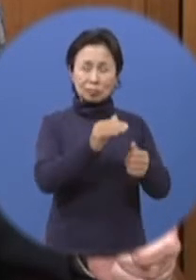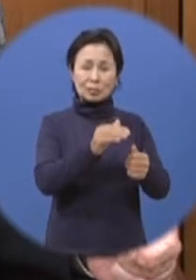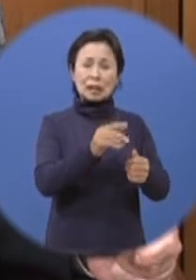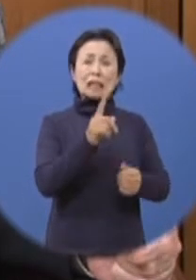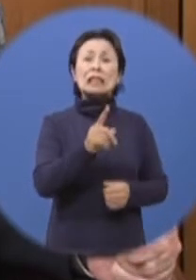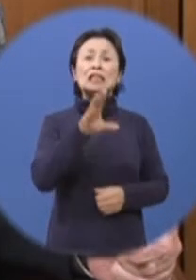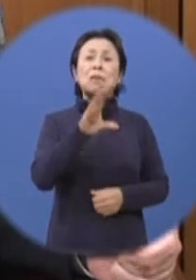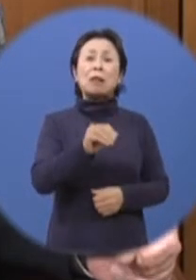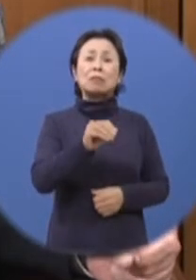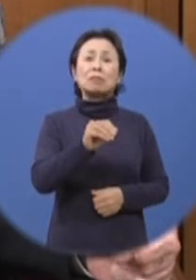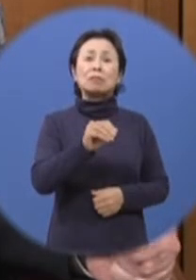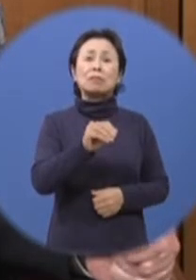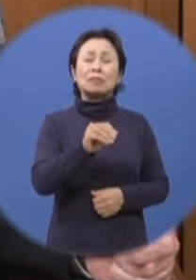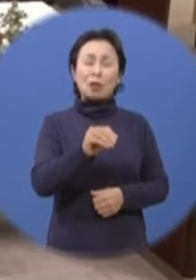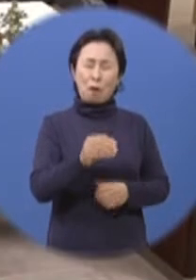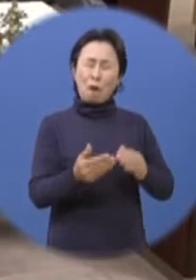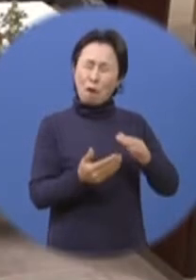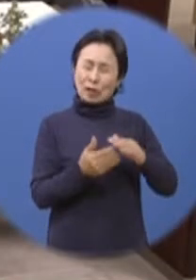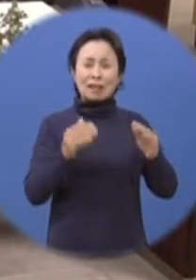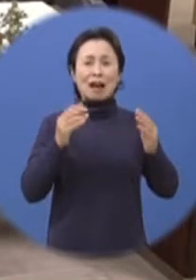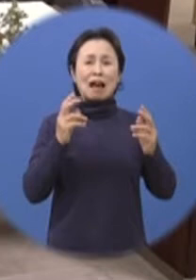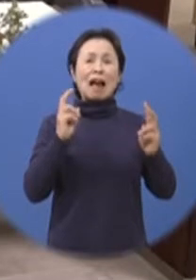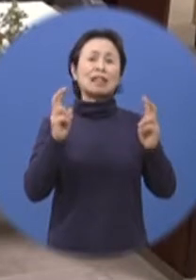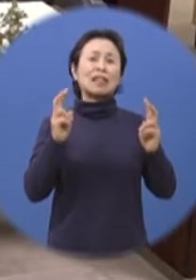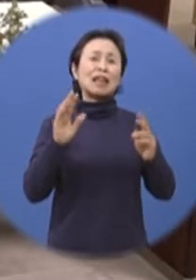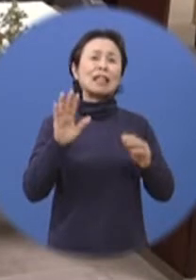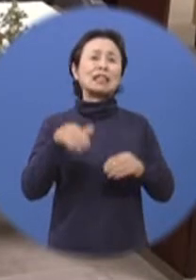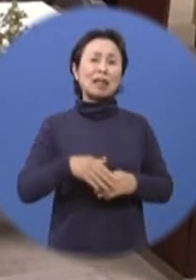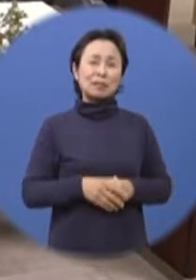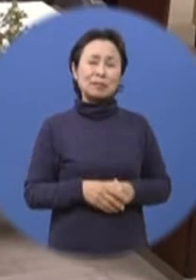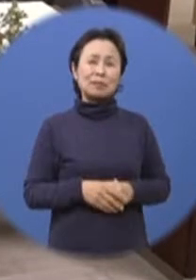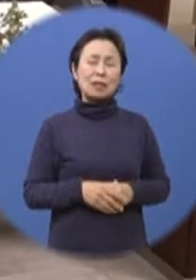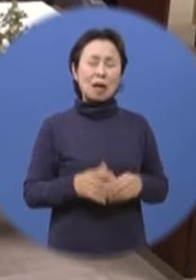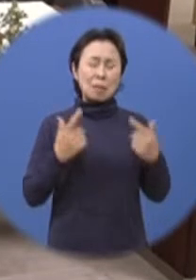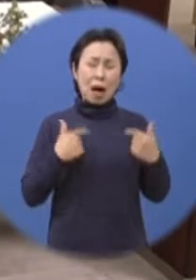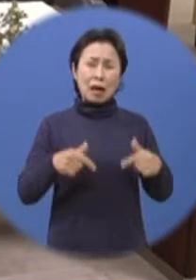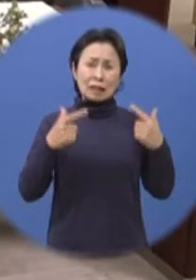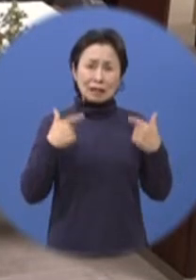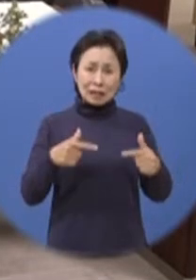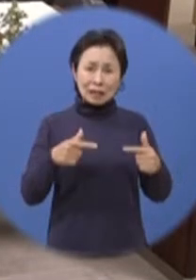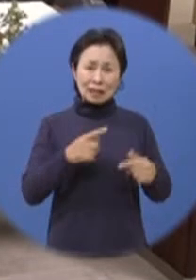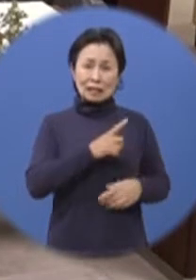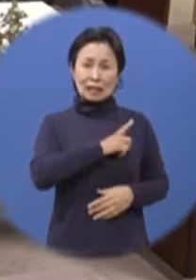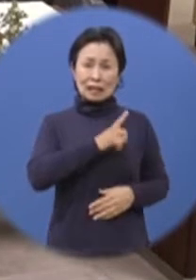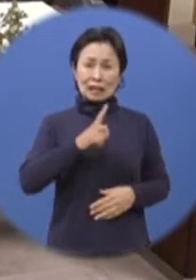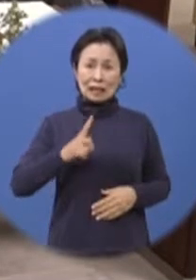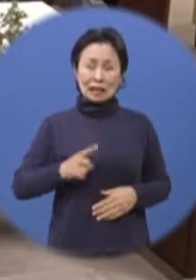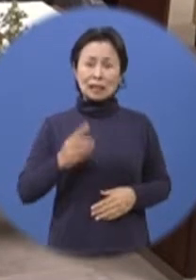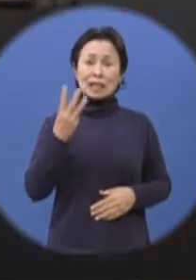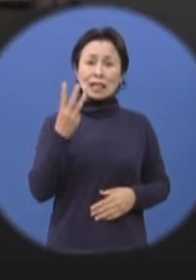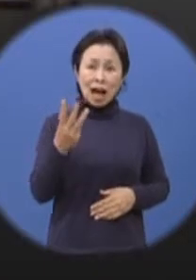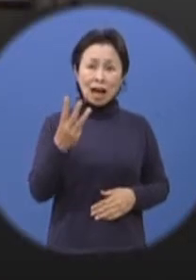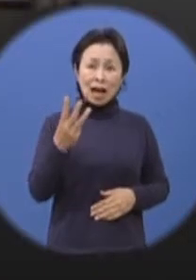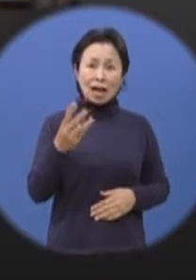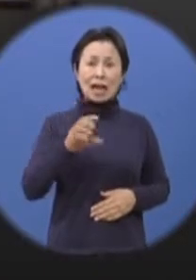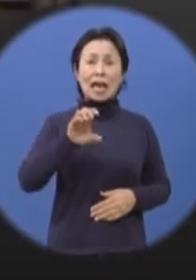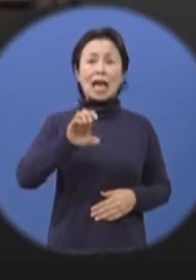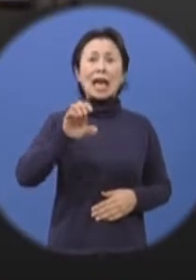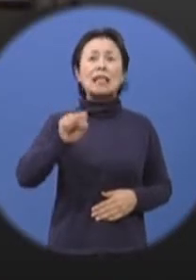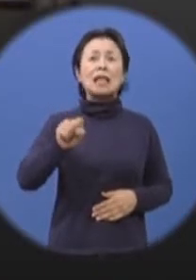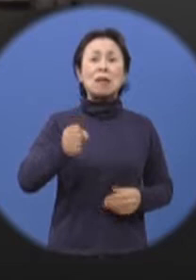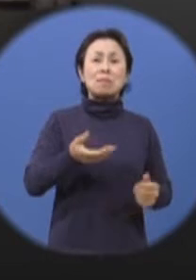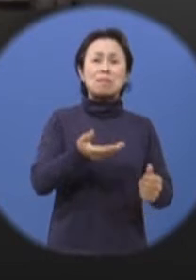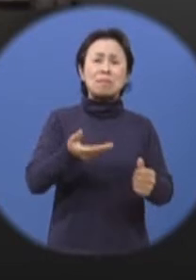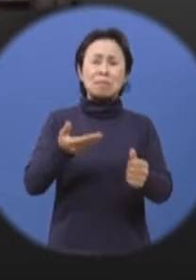のあのぎょうじゃったんですけども毎日毎時1日3回ぐらいにはて皆さんはやるんですがそれが大変